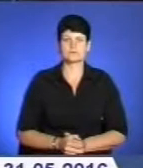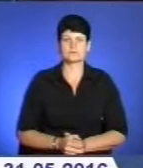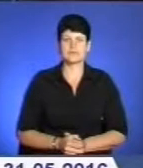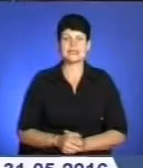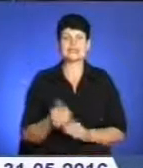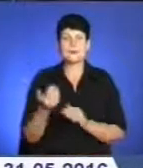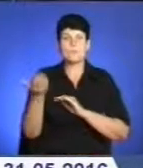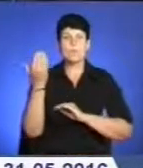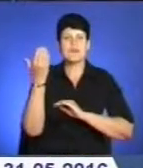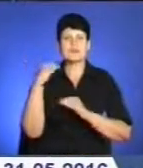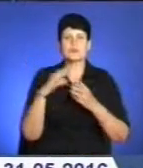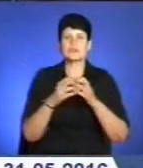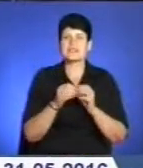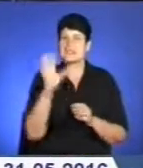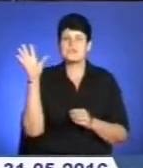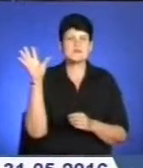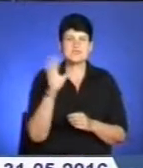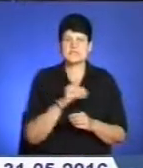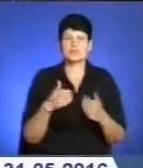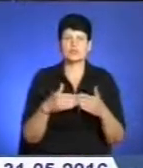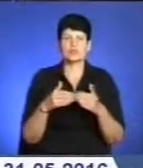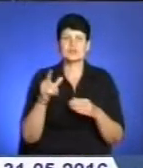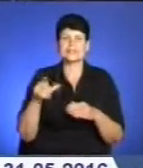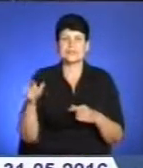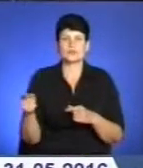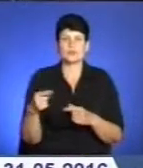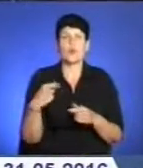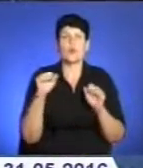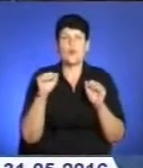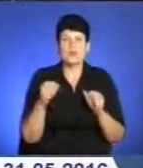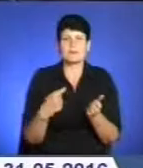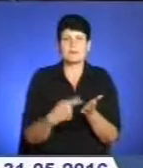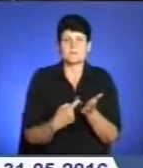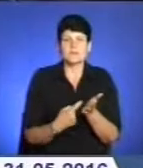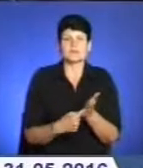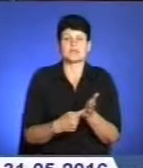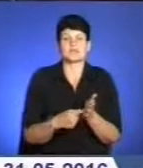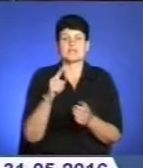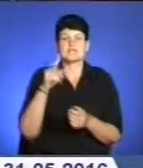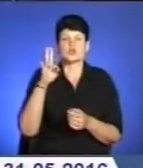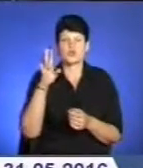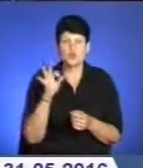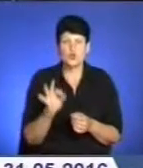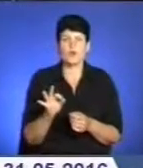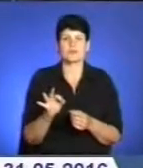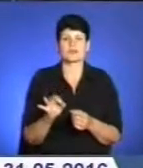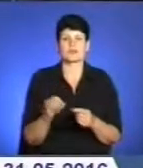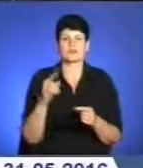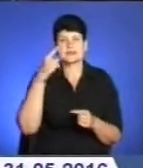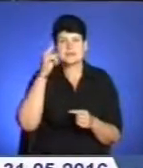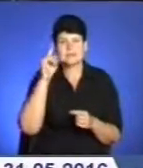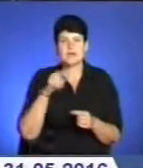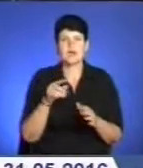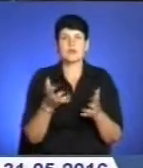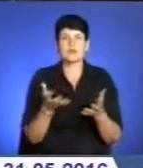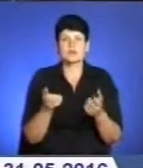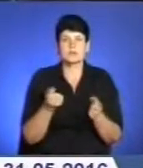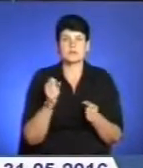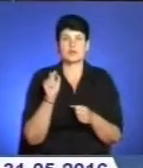За попередніми результатами, далеко не всі випускники Тернопільщини змогли підтвердити під час ЗНО відповідний рівень знань і отримати золоту та срібну